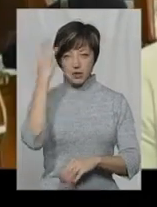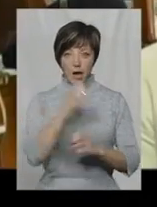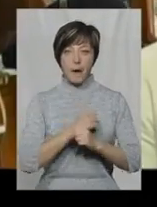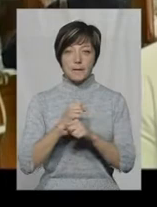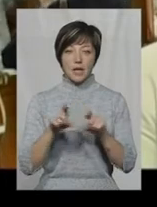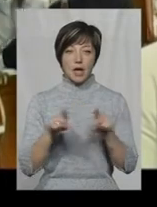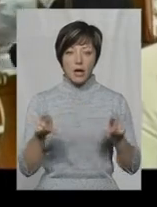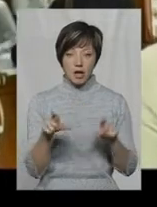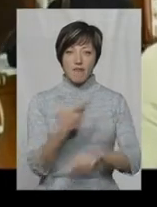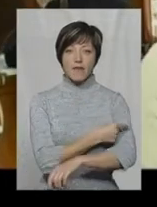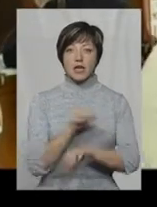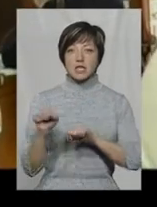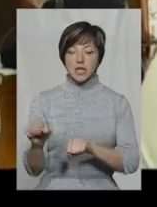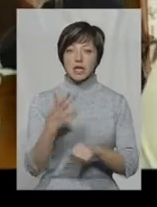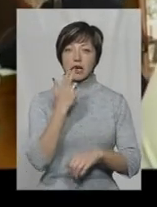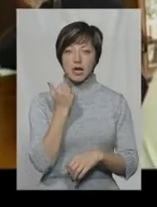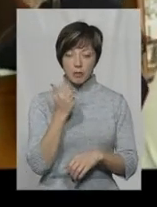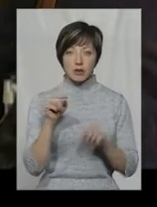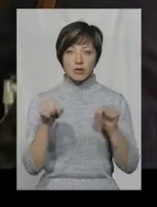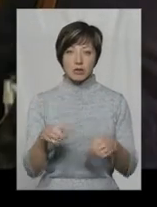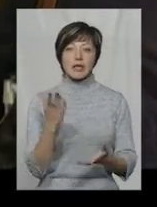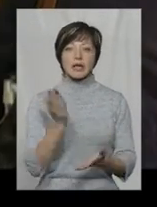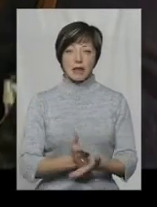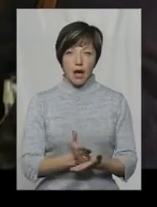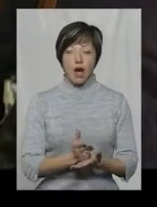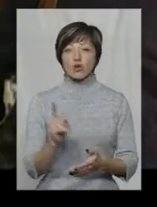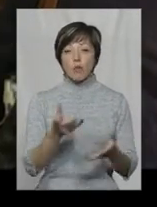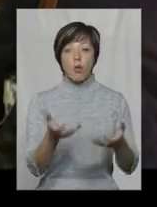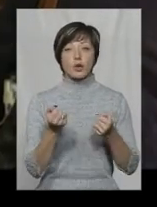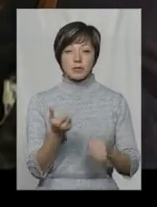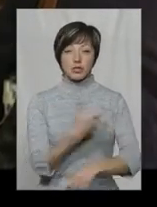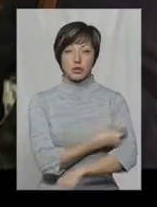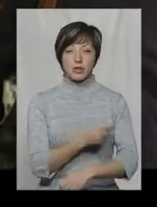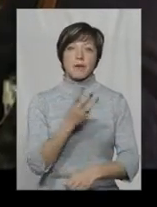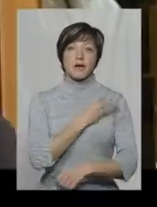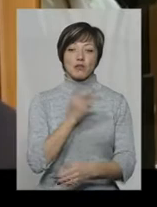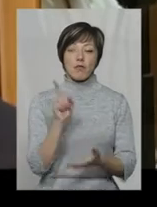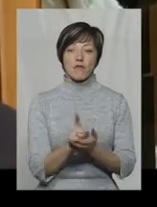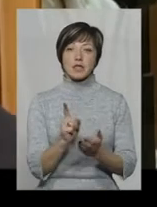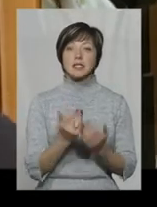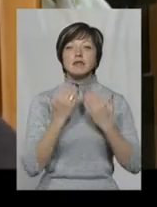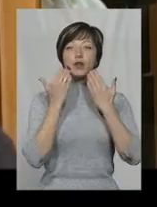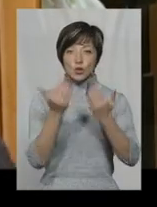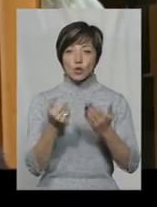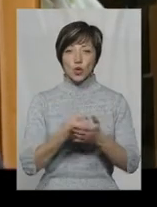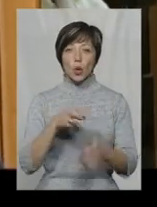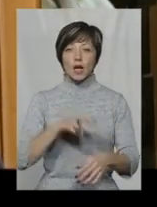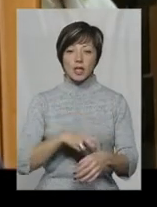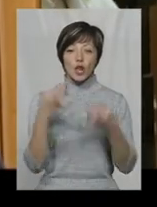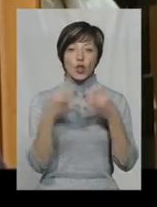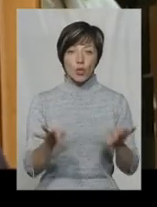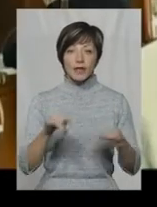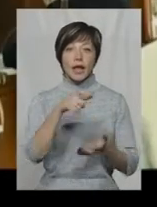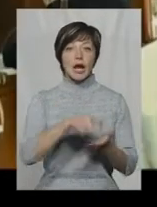Олени Возненко, вакцини від грипу в аптечних пунктах міста є. Аби отримати щеплення, охочі повинні спочатку звернутися до лікаря за дозволом